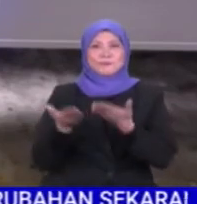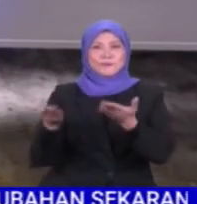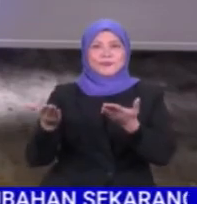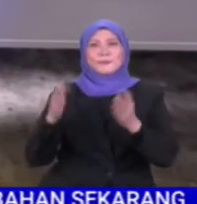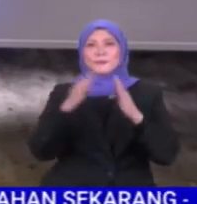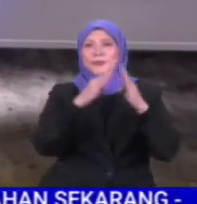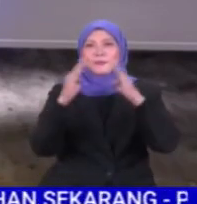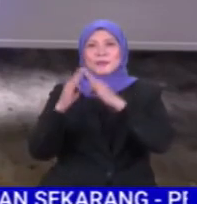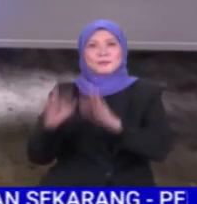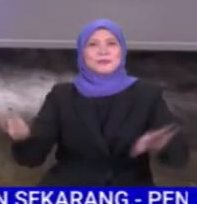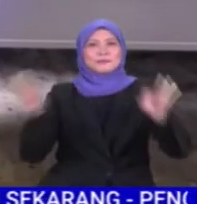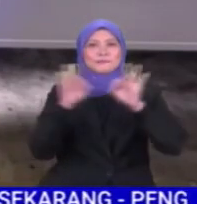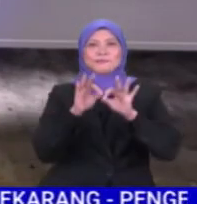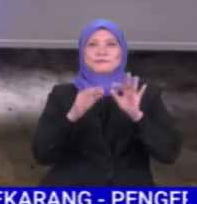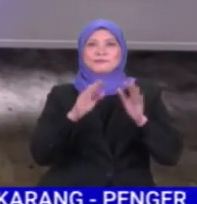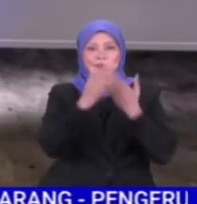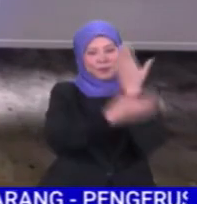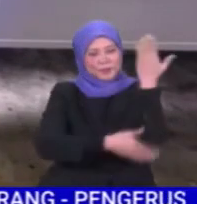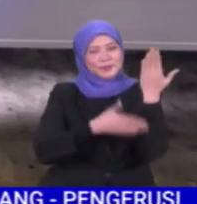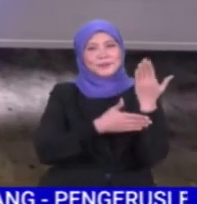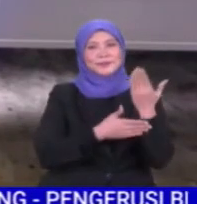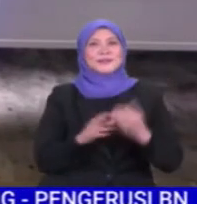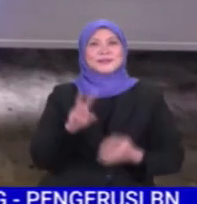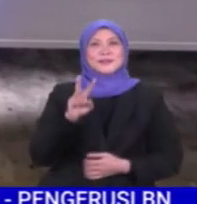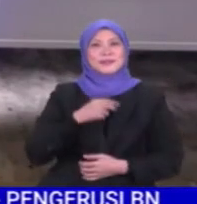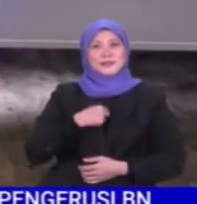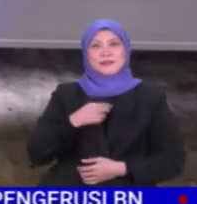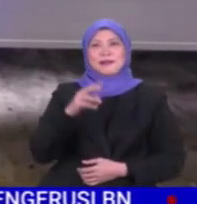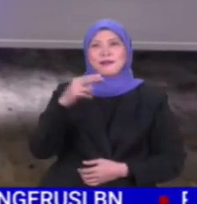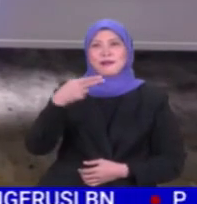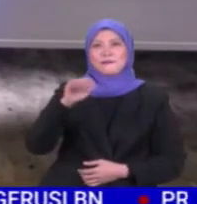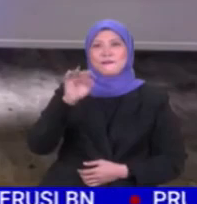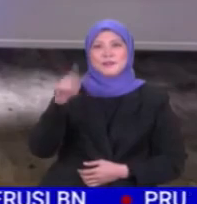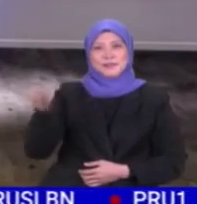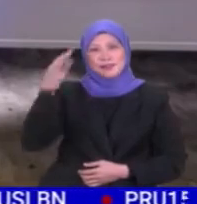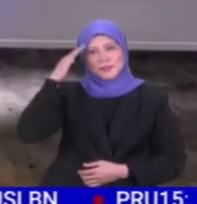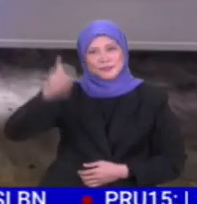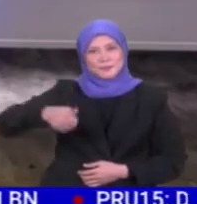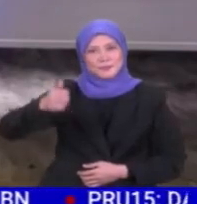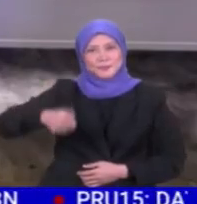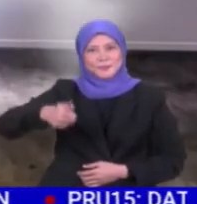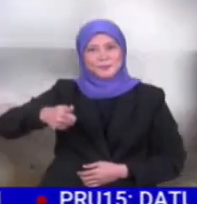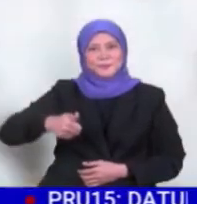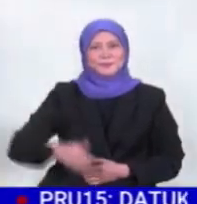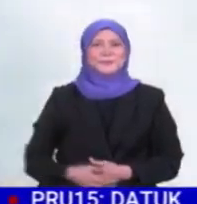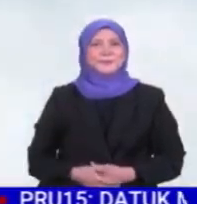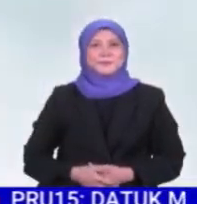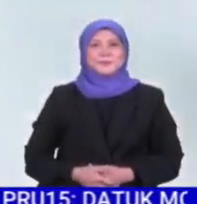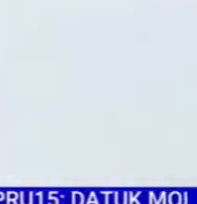bagi bandar-bandar utama di seluruh Malaysia. Saya Wan Hafiz, Assalamualaikum dan salam sejahtera.